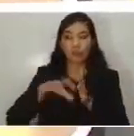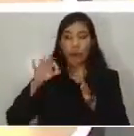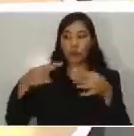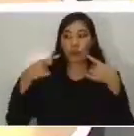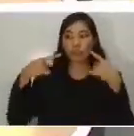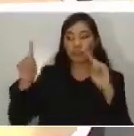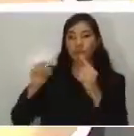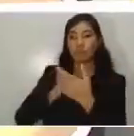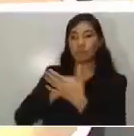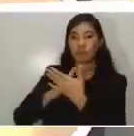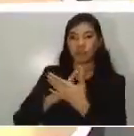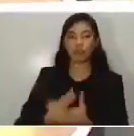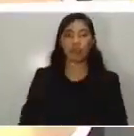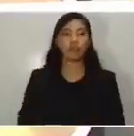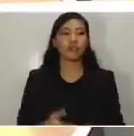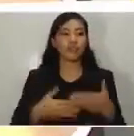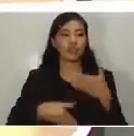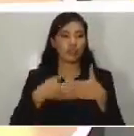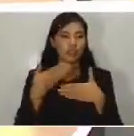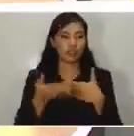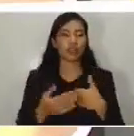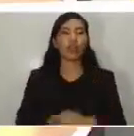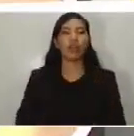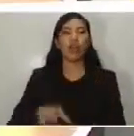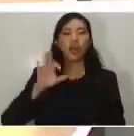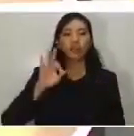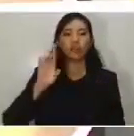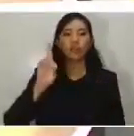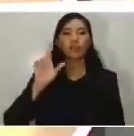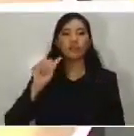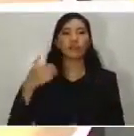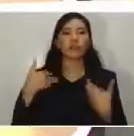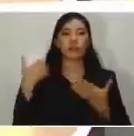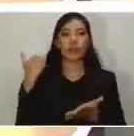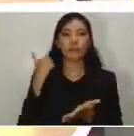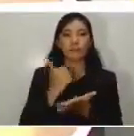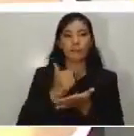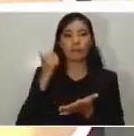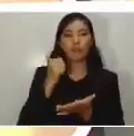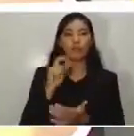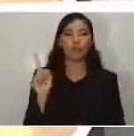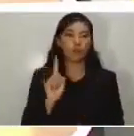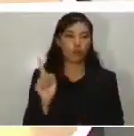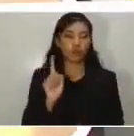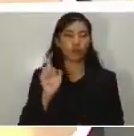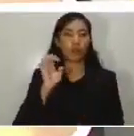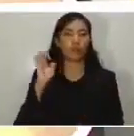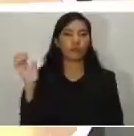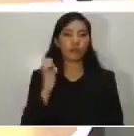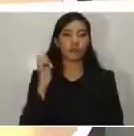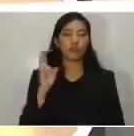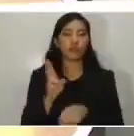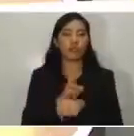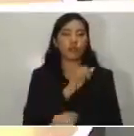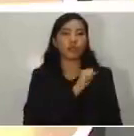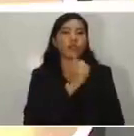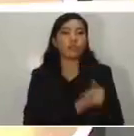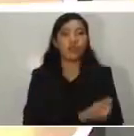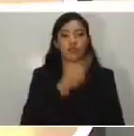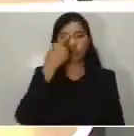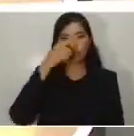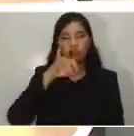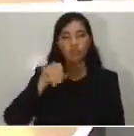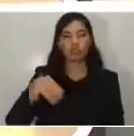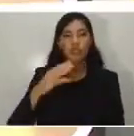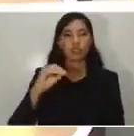magandang umaga po. Gani Oro po at Dayan Carrer, good morning. Hi, magandang umaga, Gani. Good morning po sa inyong lahat. Yusek,